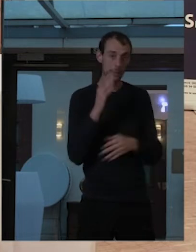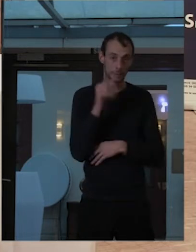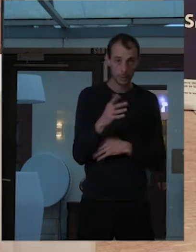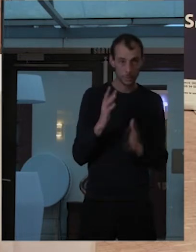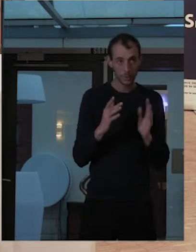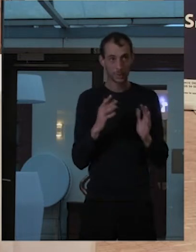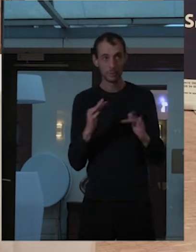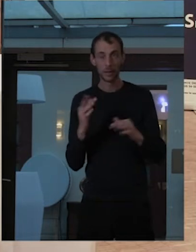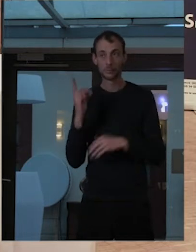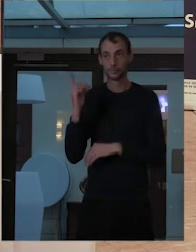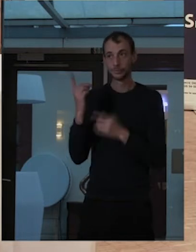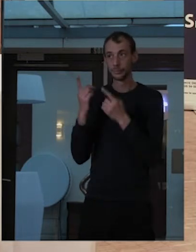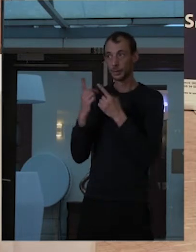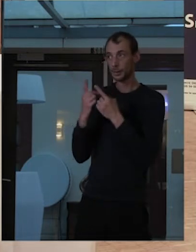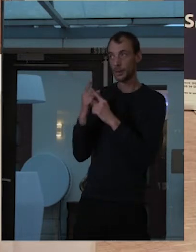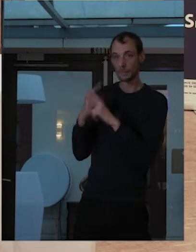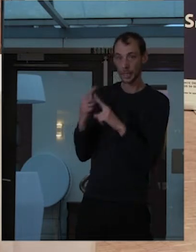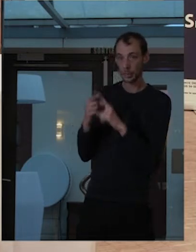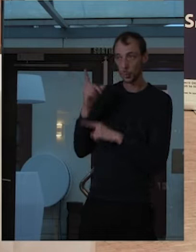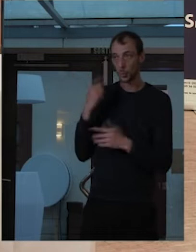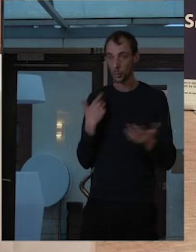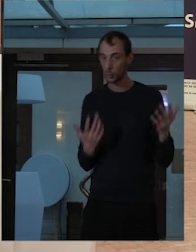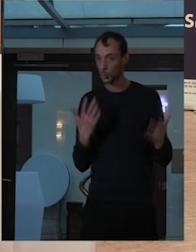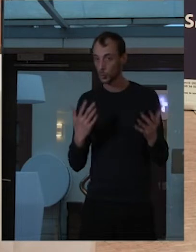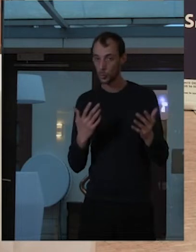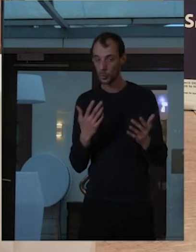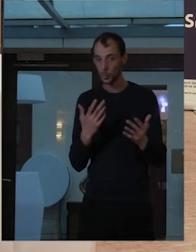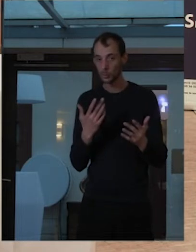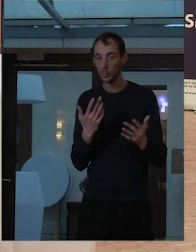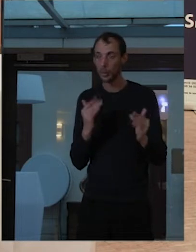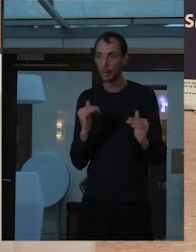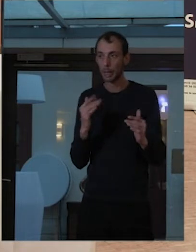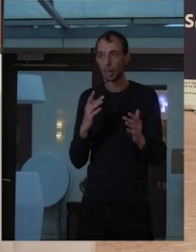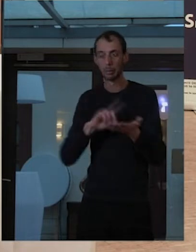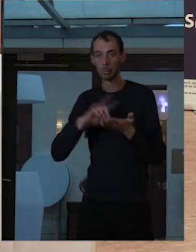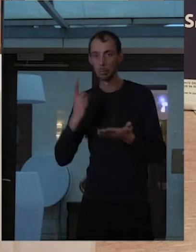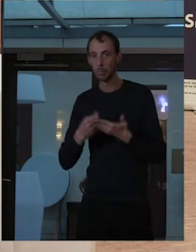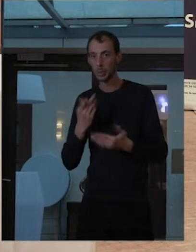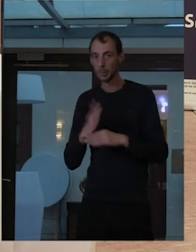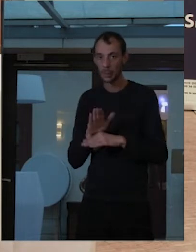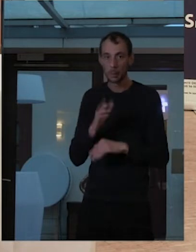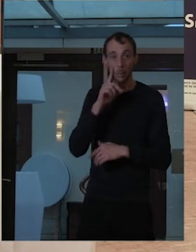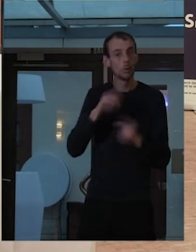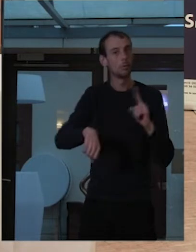la fédération, sachant que le football est le sport le plus populaire,